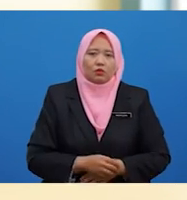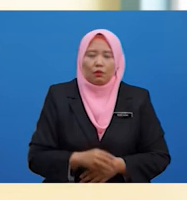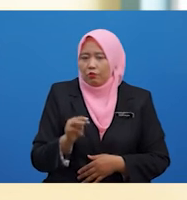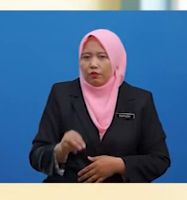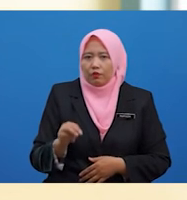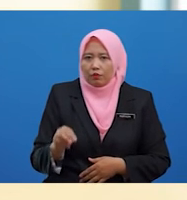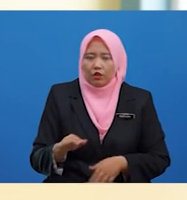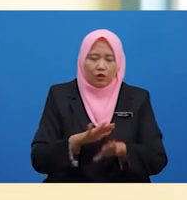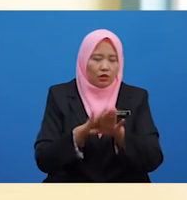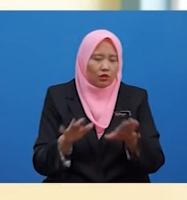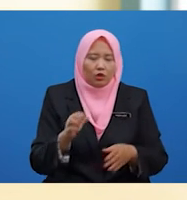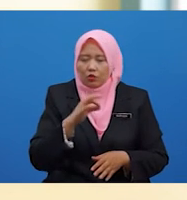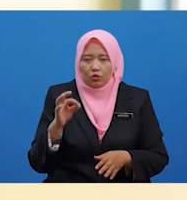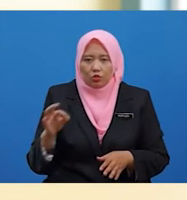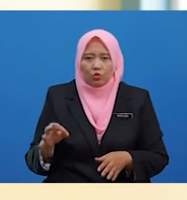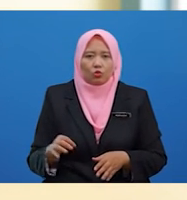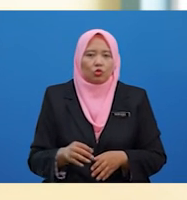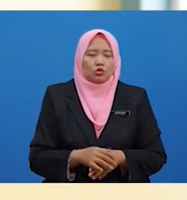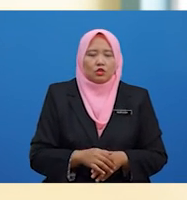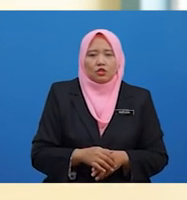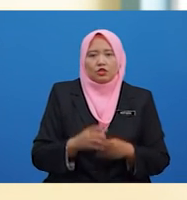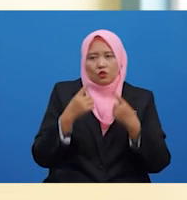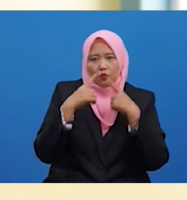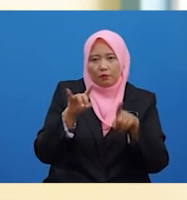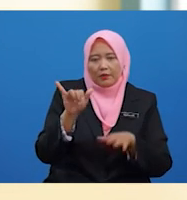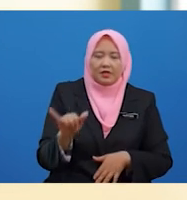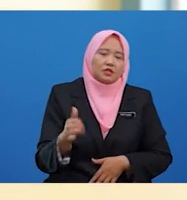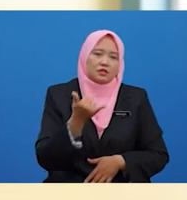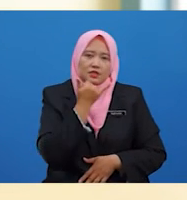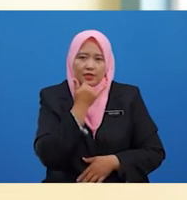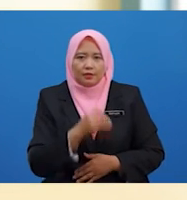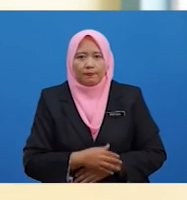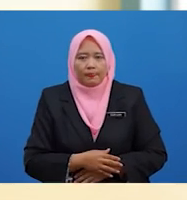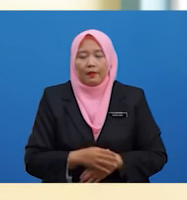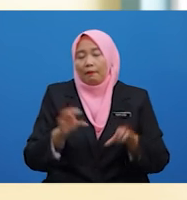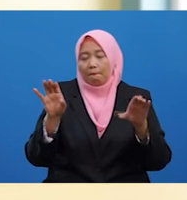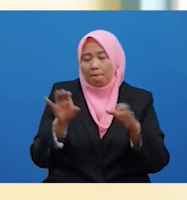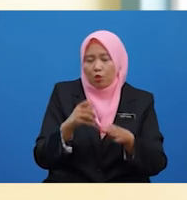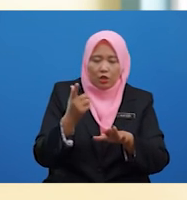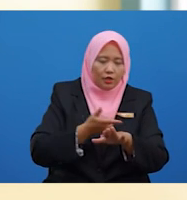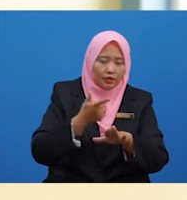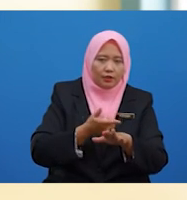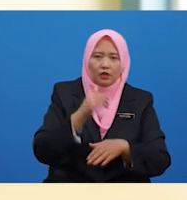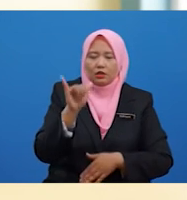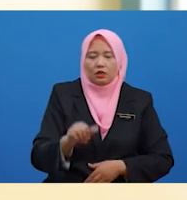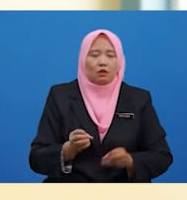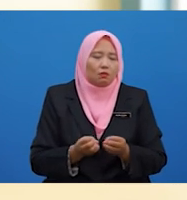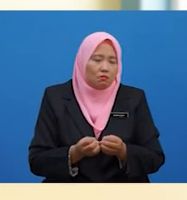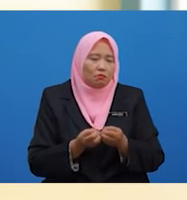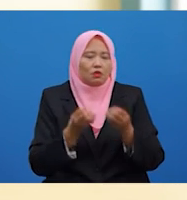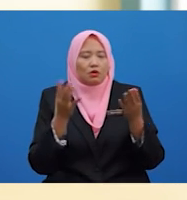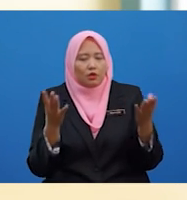pelajar tidak menulis jawapan yang tidak relevan. Buatlah latihan yang banyak